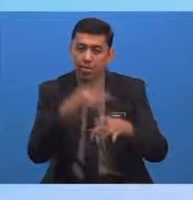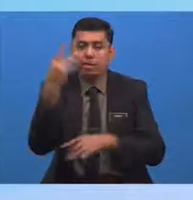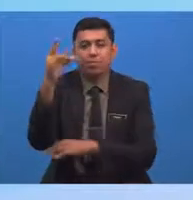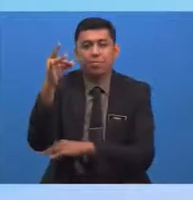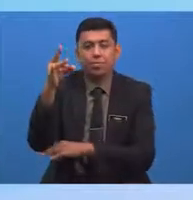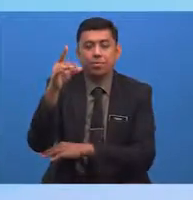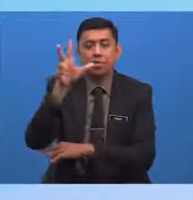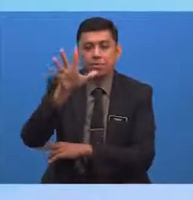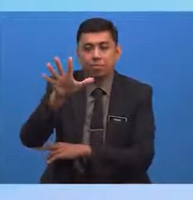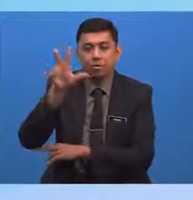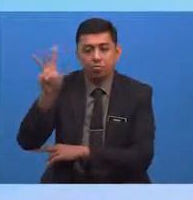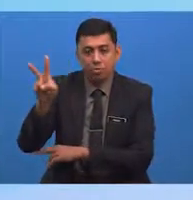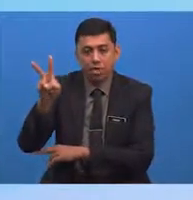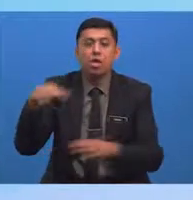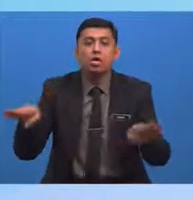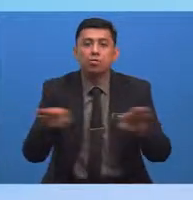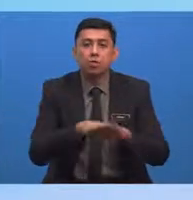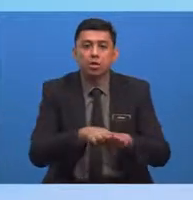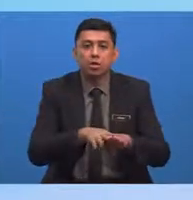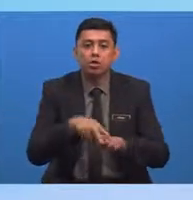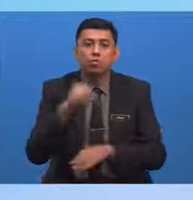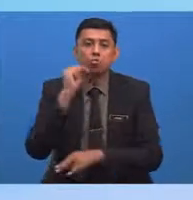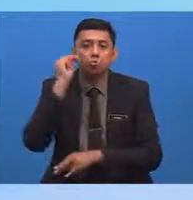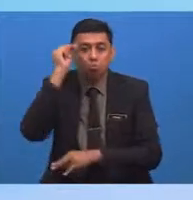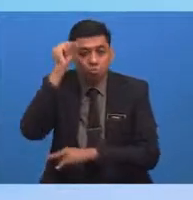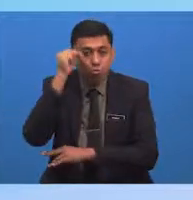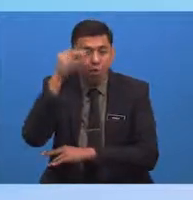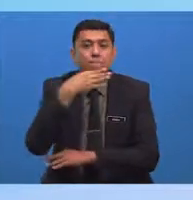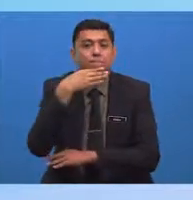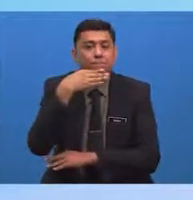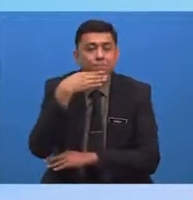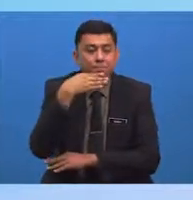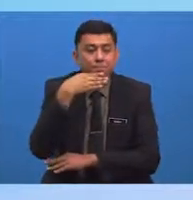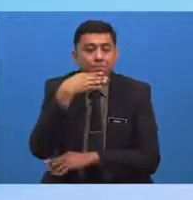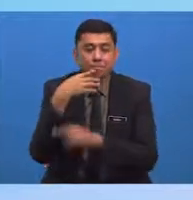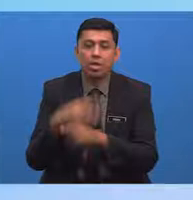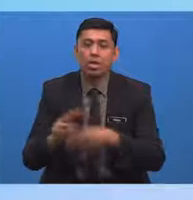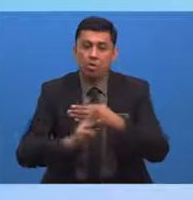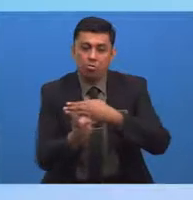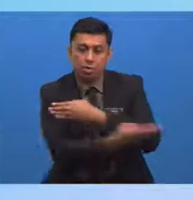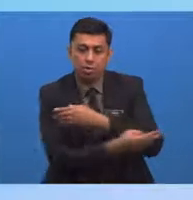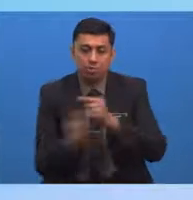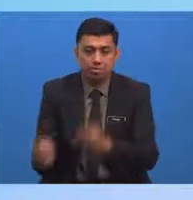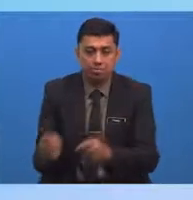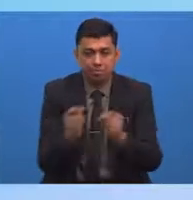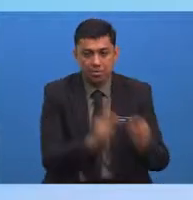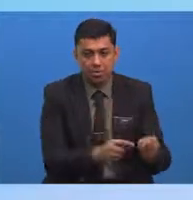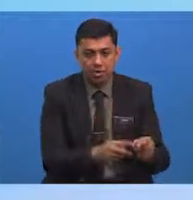tahun 1852 sebagai Tuan Muda. Kawasan pentadbiran pertama ialah di